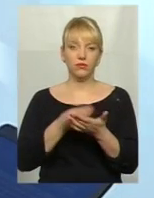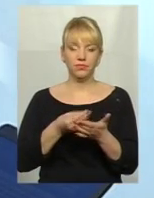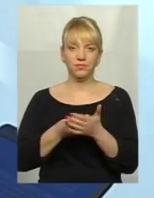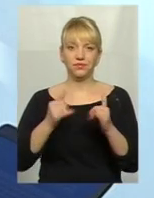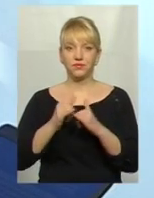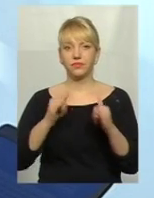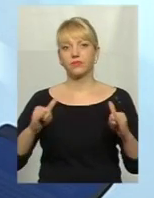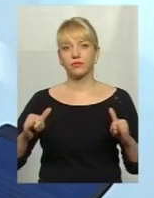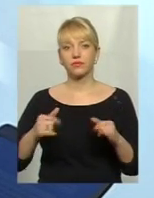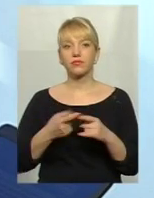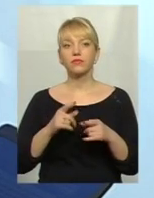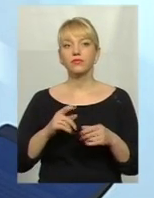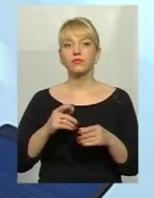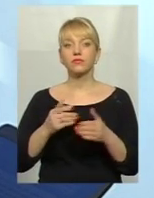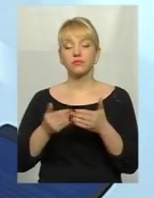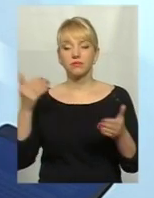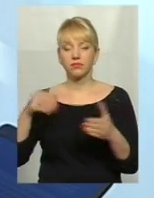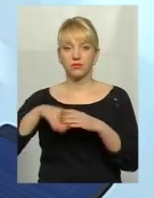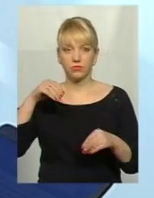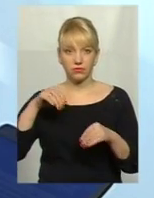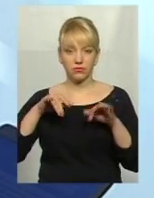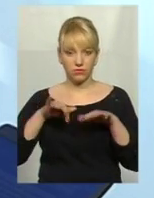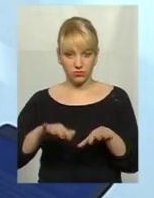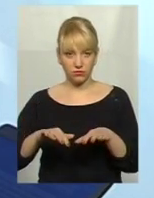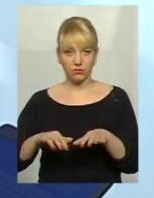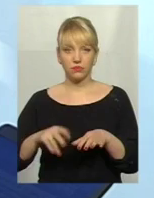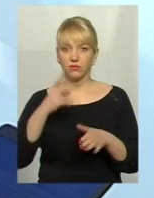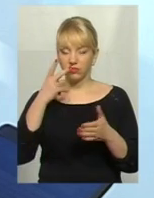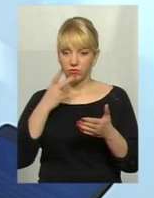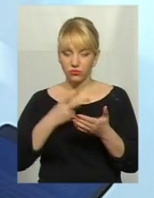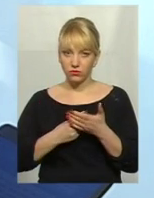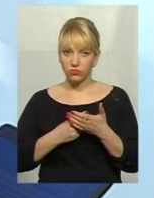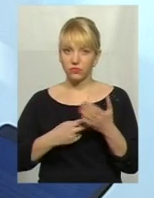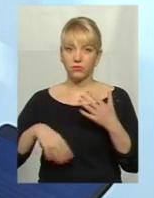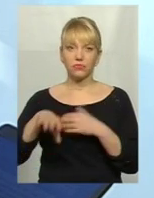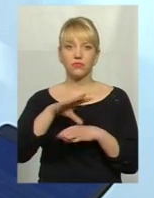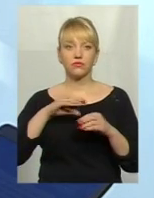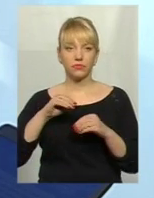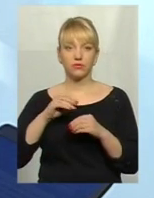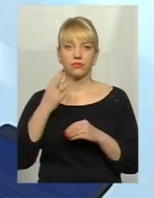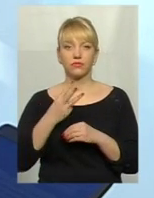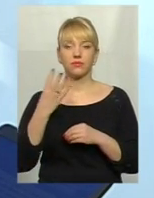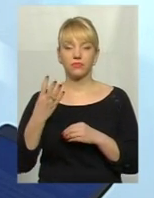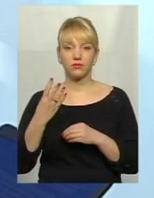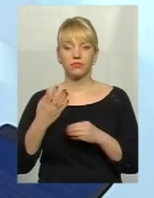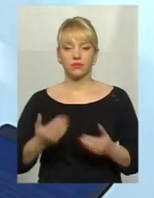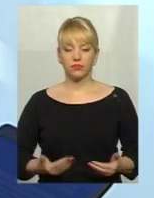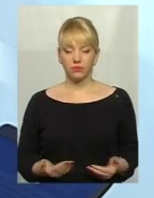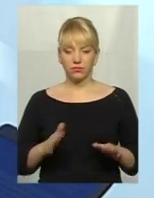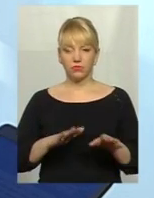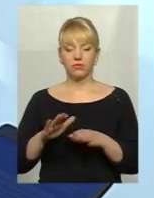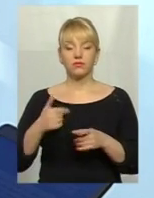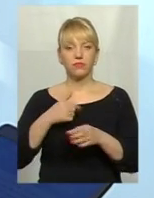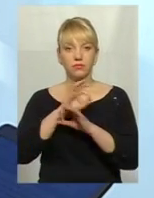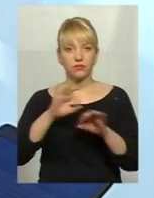розвивали. В ході передвиборчої кампанії показало всі, скажімо так, 34 населених пункти, ми добре